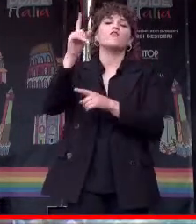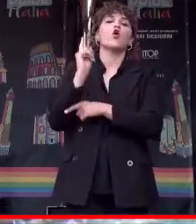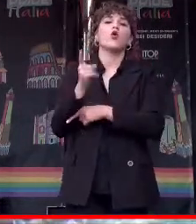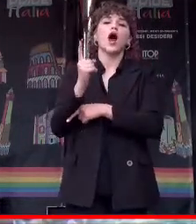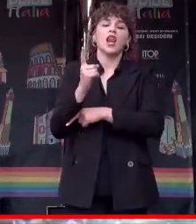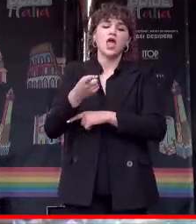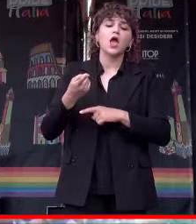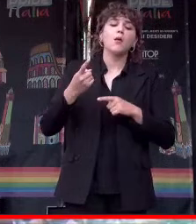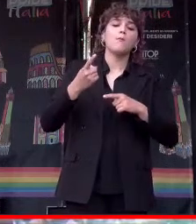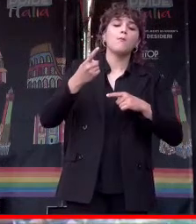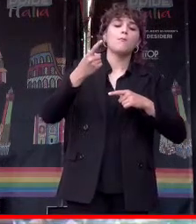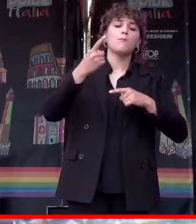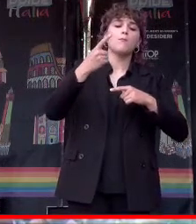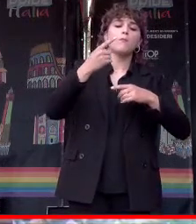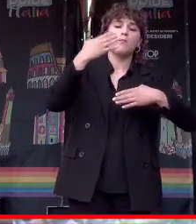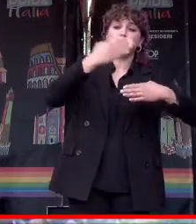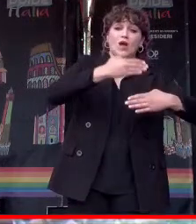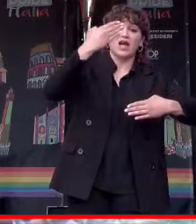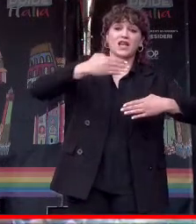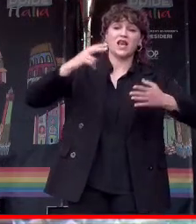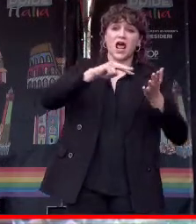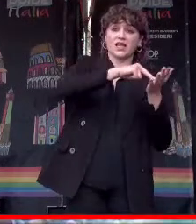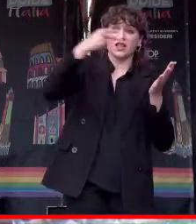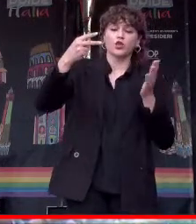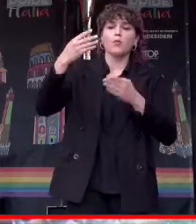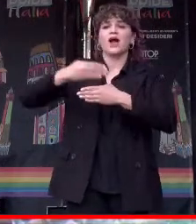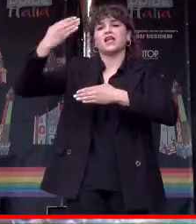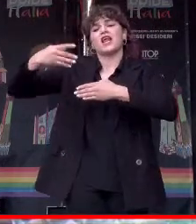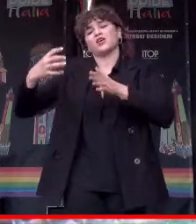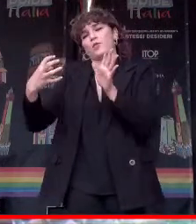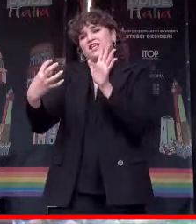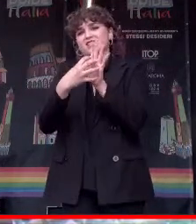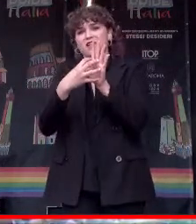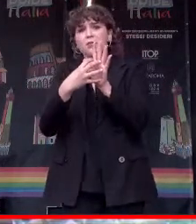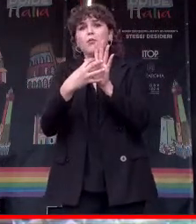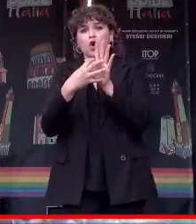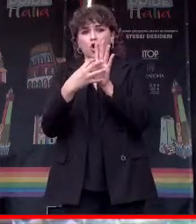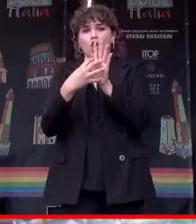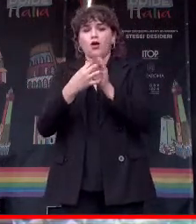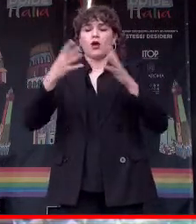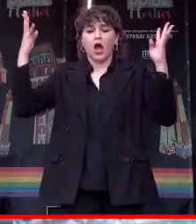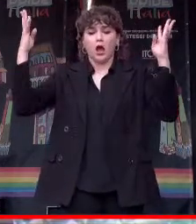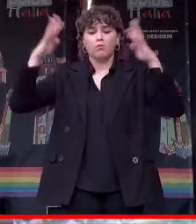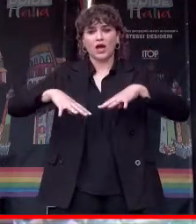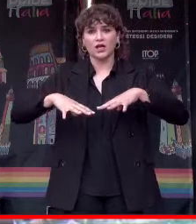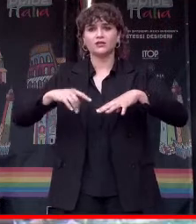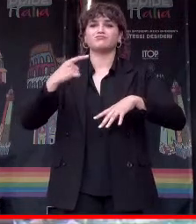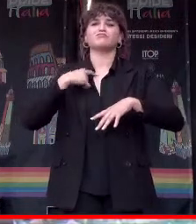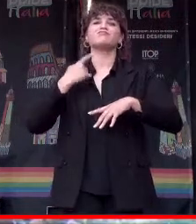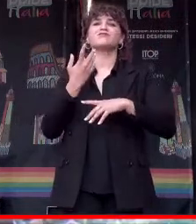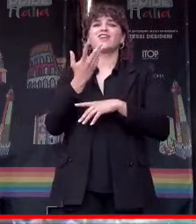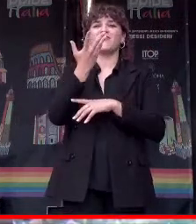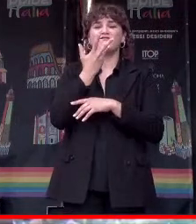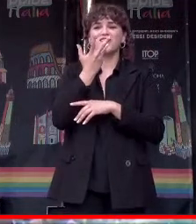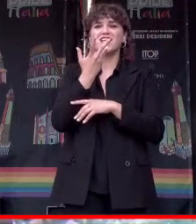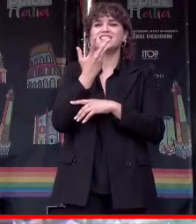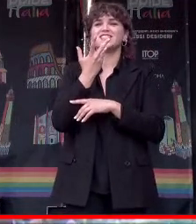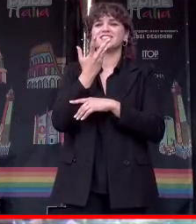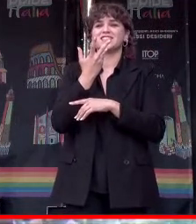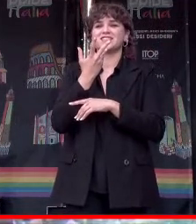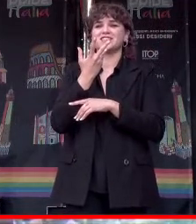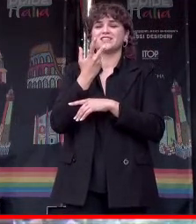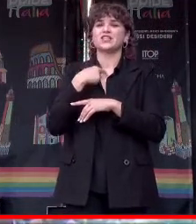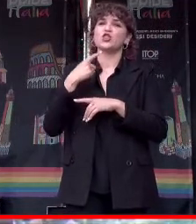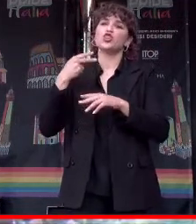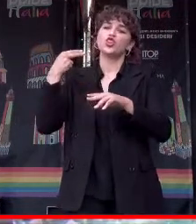loro abbattimento con le barriere simboliche, no Daniele? E mi piace moltissimo il fatto che l'abbiate chiamata più,